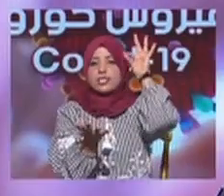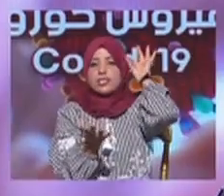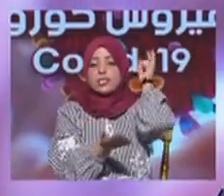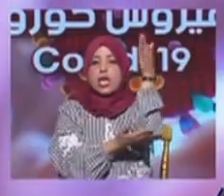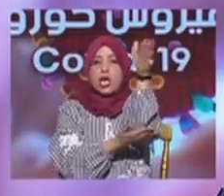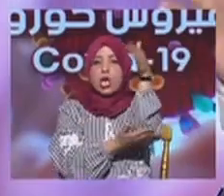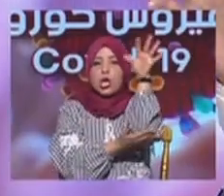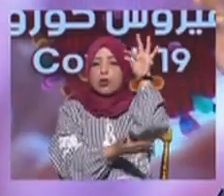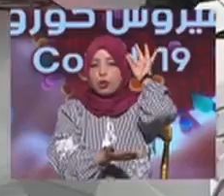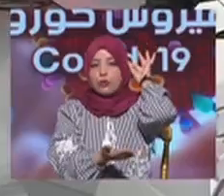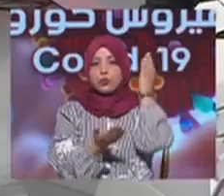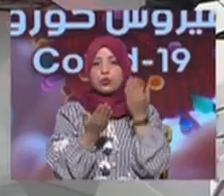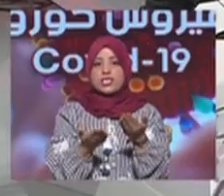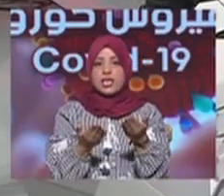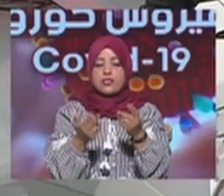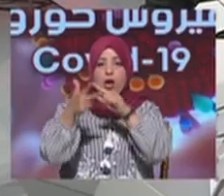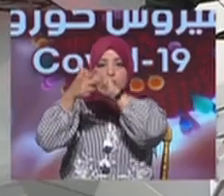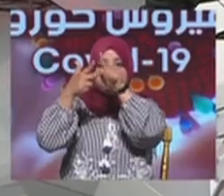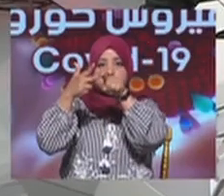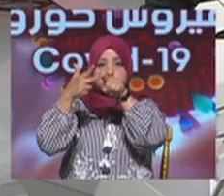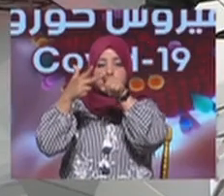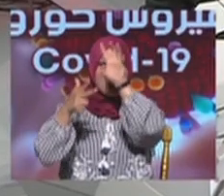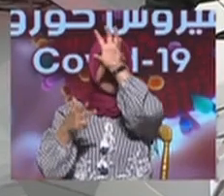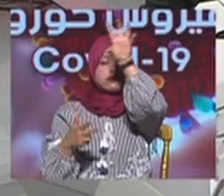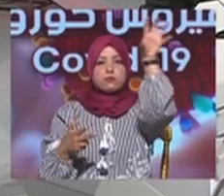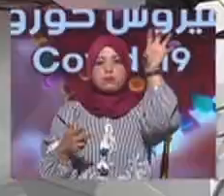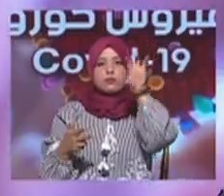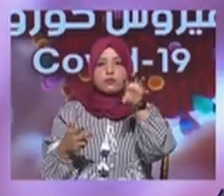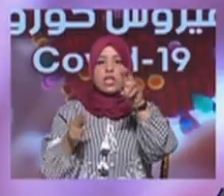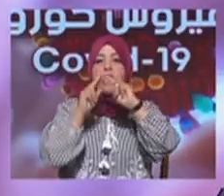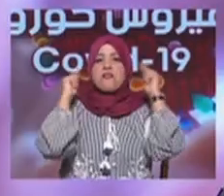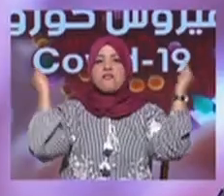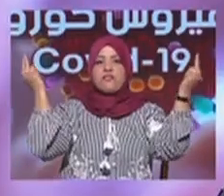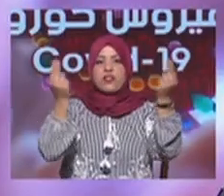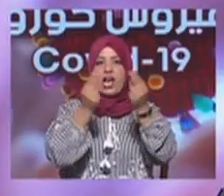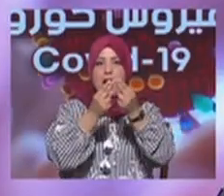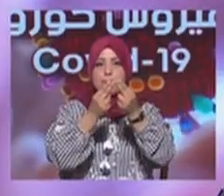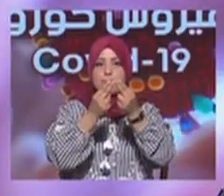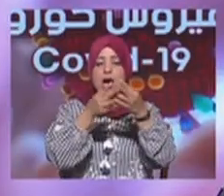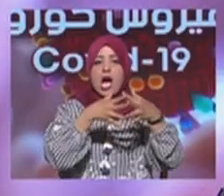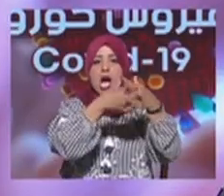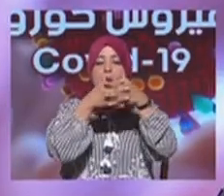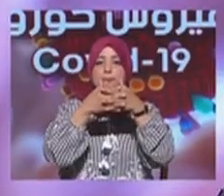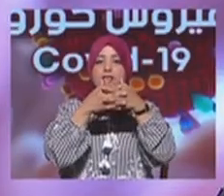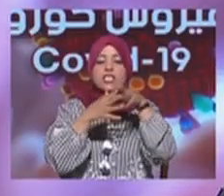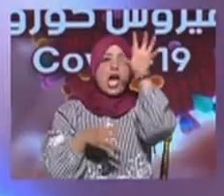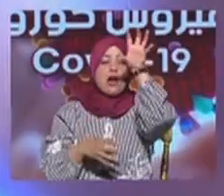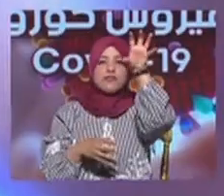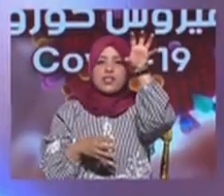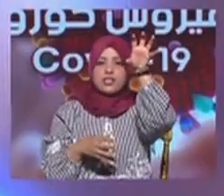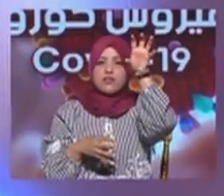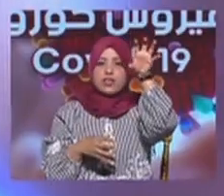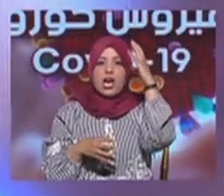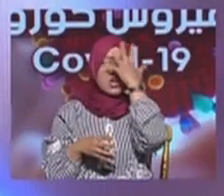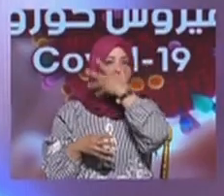كان هو في القارات ثلاثه مختلف زعما أبو تخافي باش يكون في القارة الإفريقية أيضا مختلف